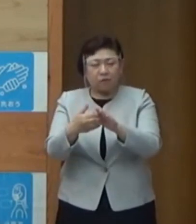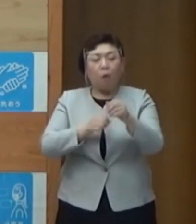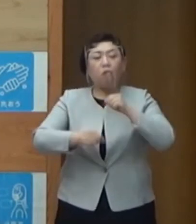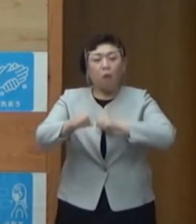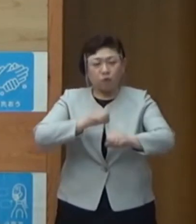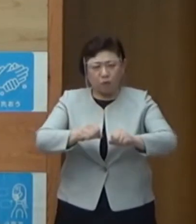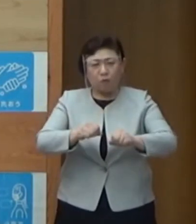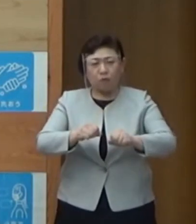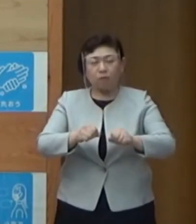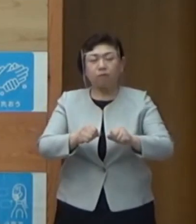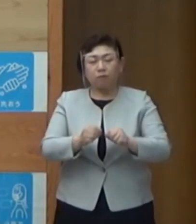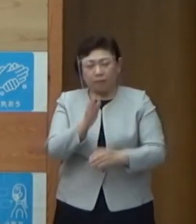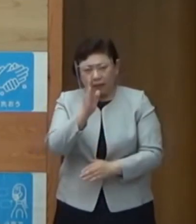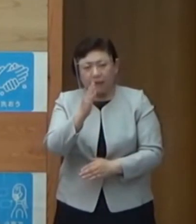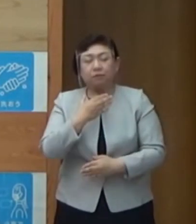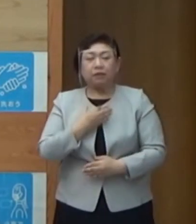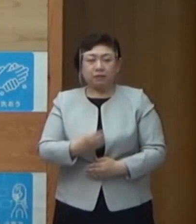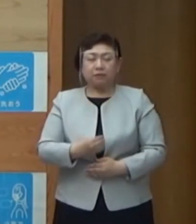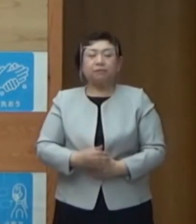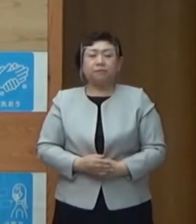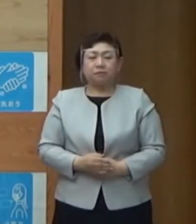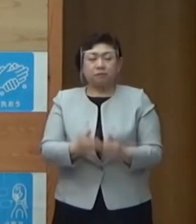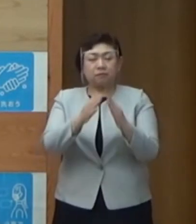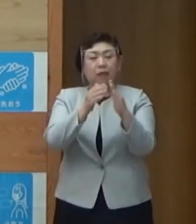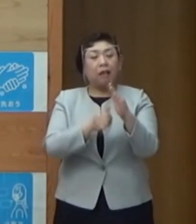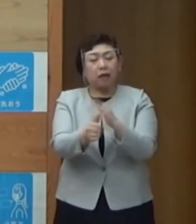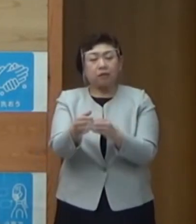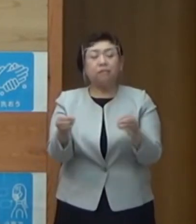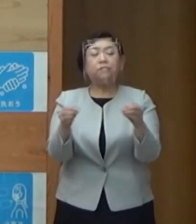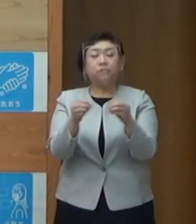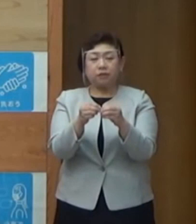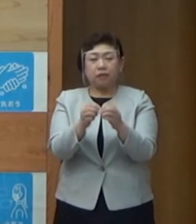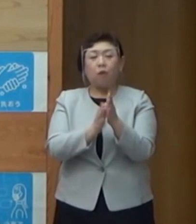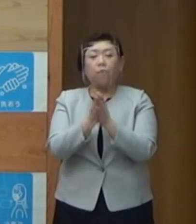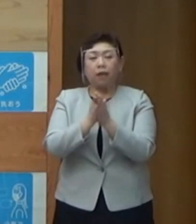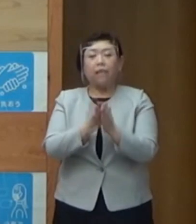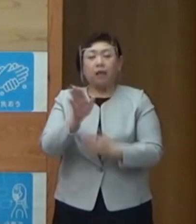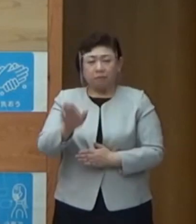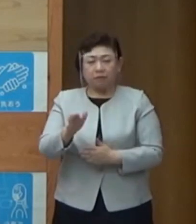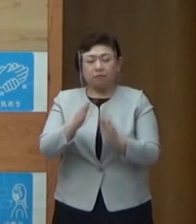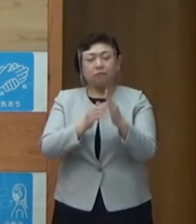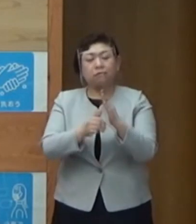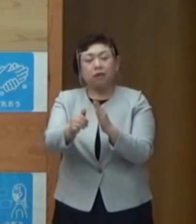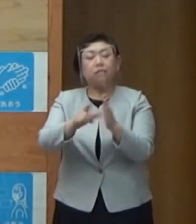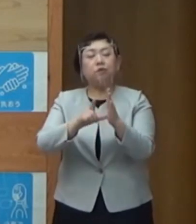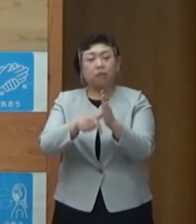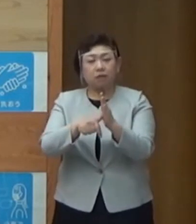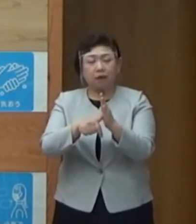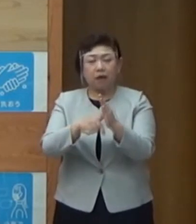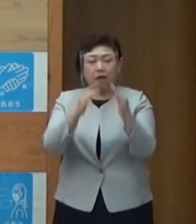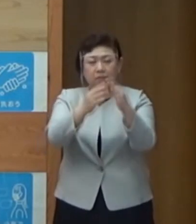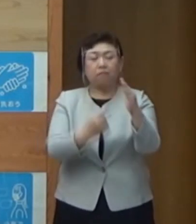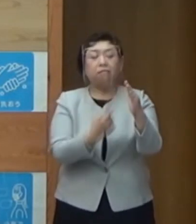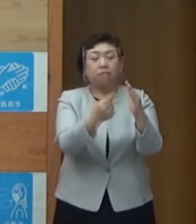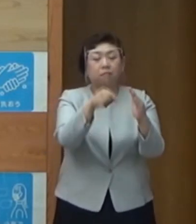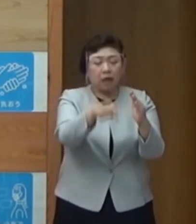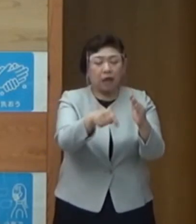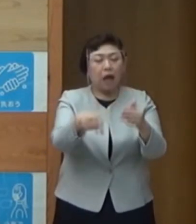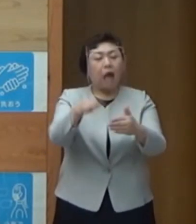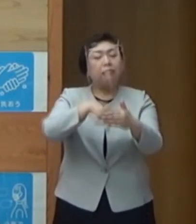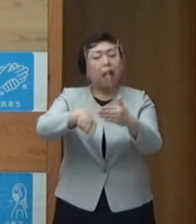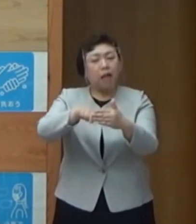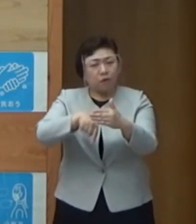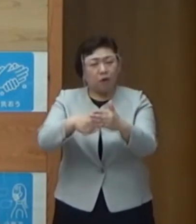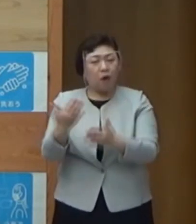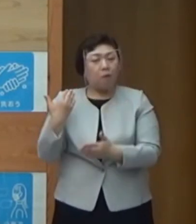します。まず外出に対するお願いについてであります。外出の際には訪問先、内容など